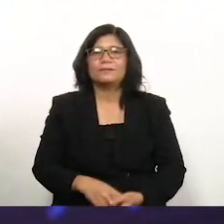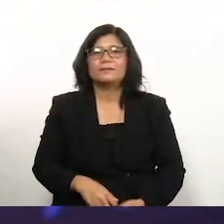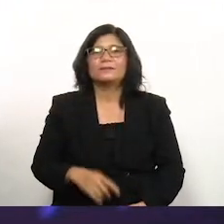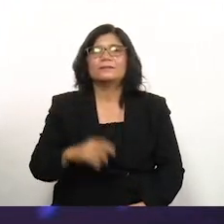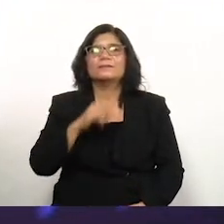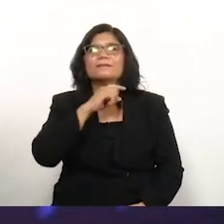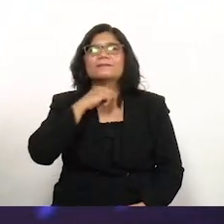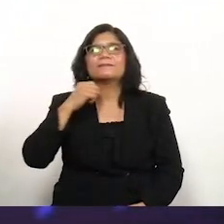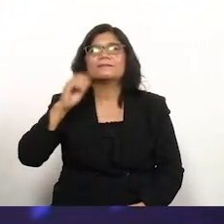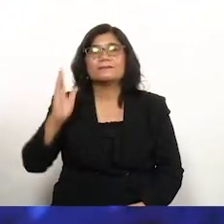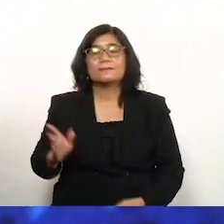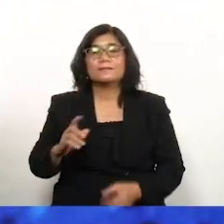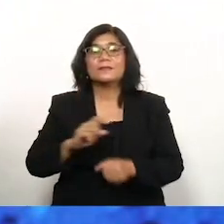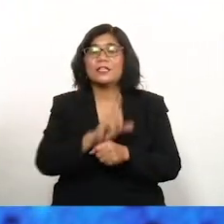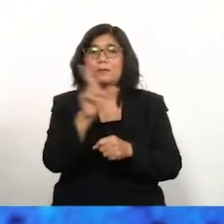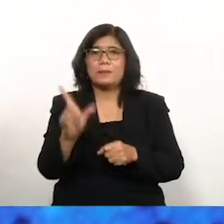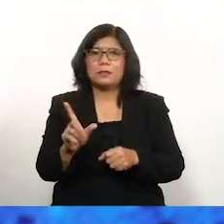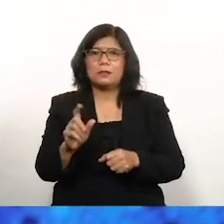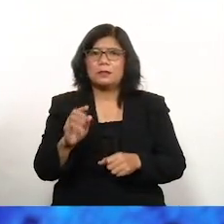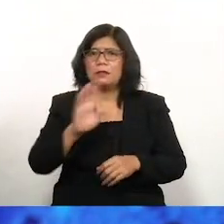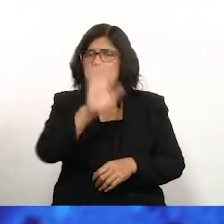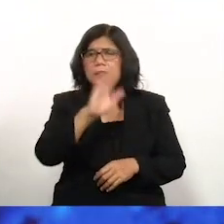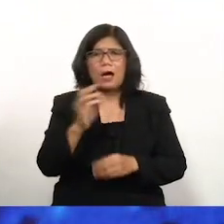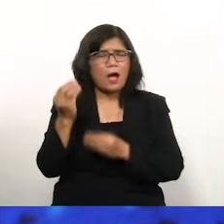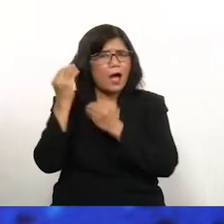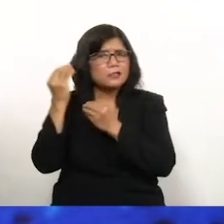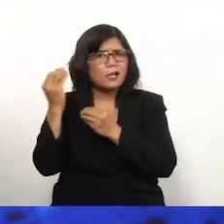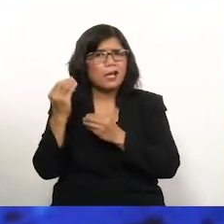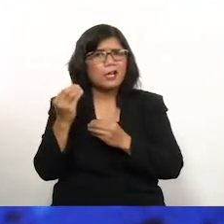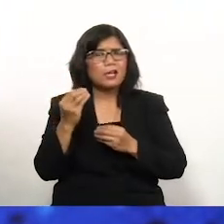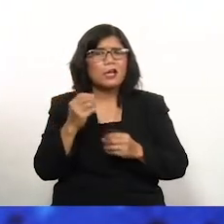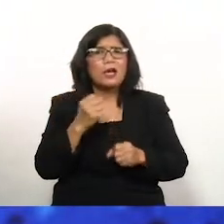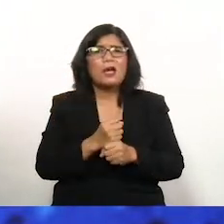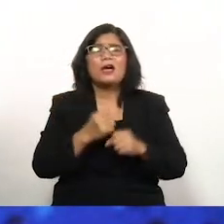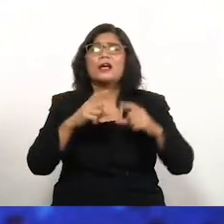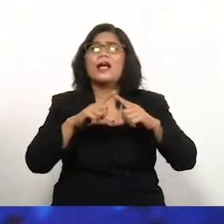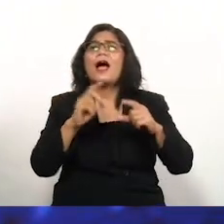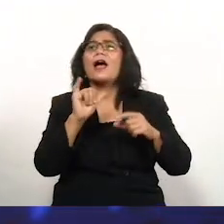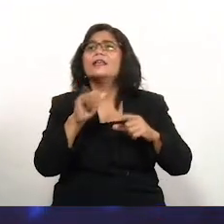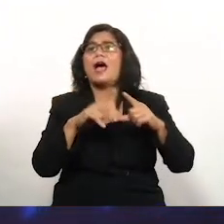Hai saya tidak ajarkan sudah bergaya hidup hedonis gaya hidup itu lain hal